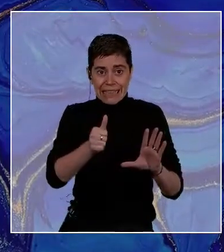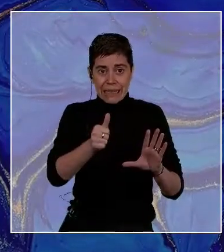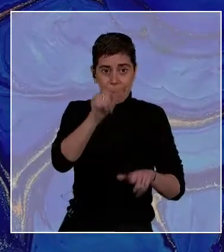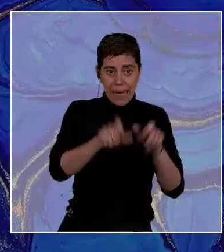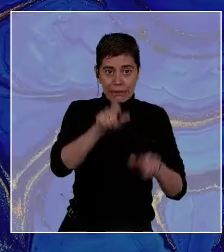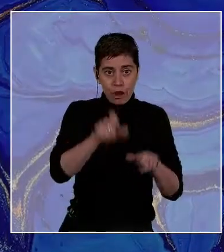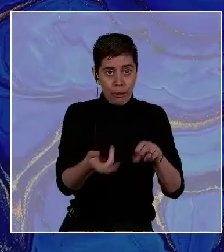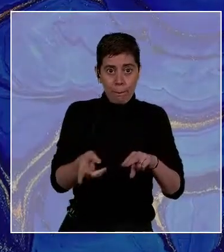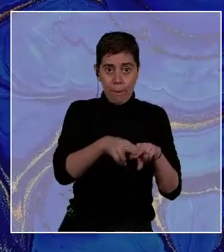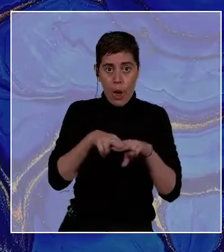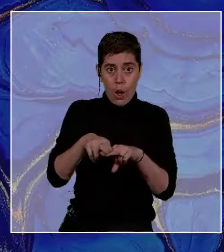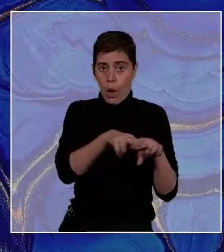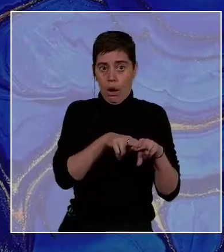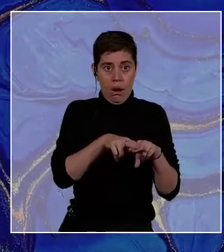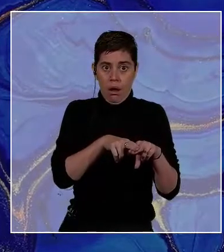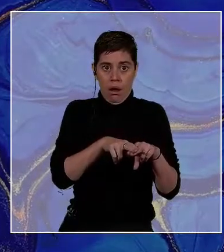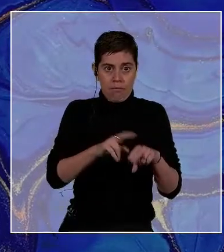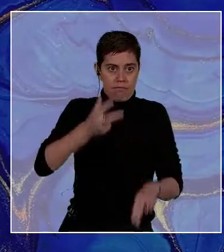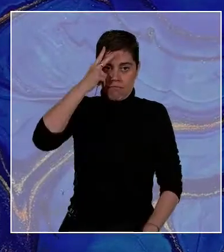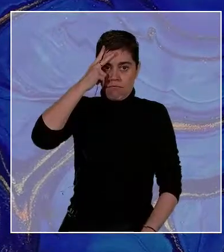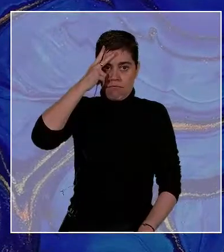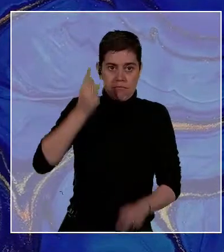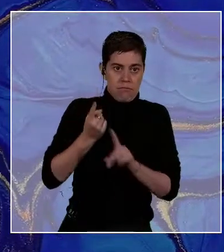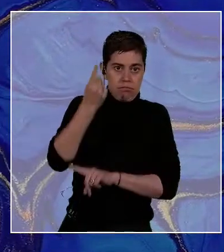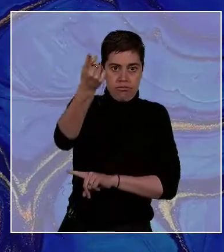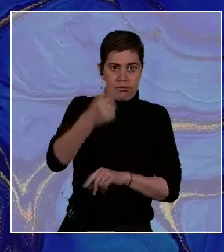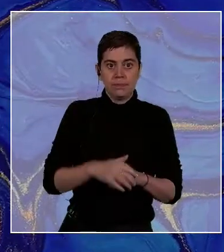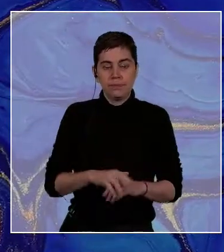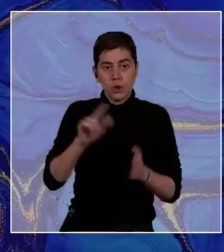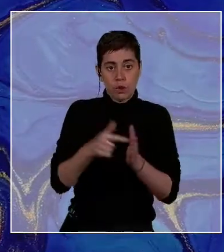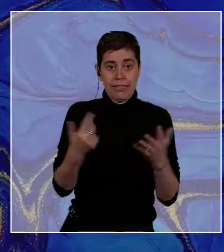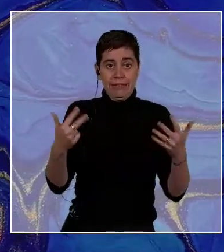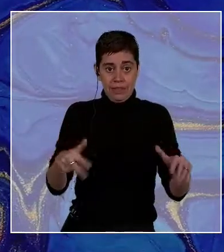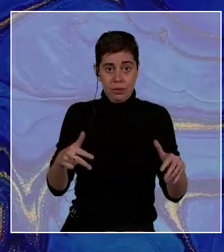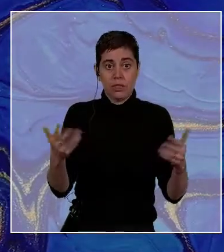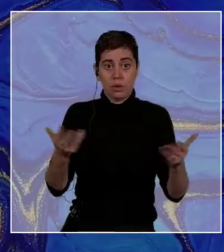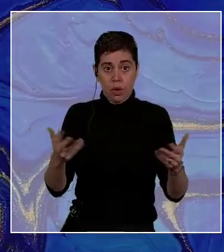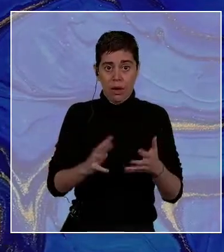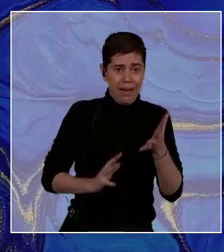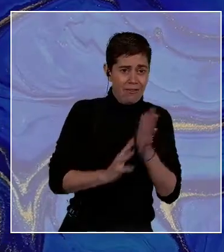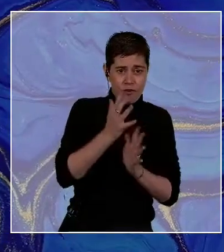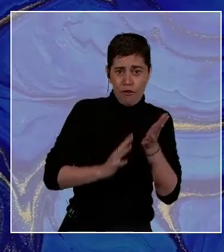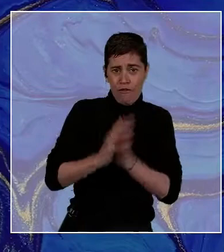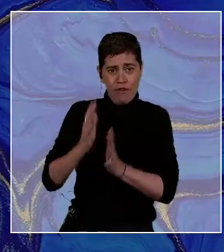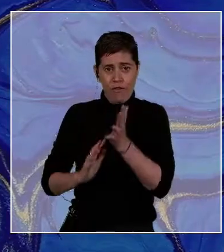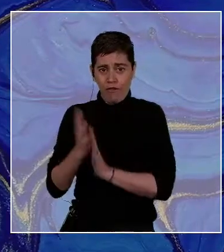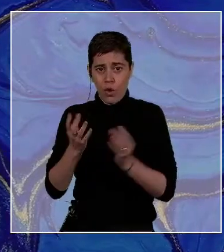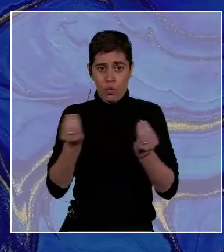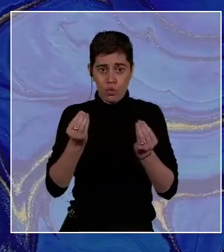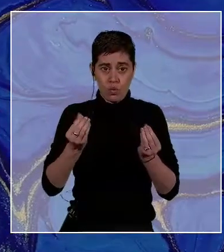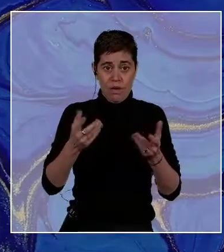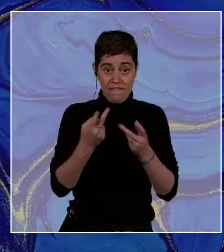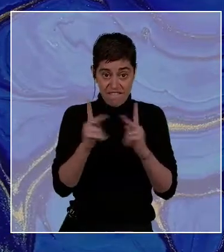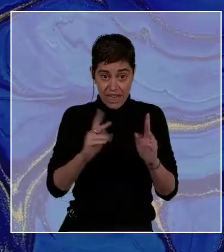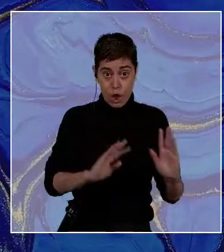Nous ne pourrons jamais nous en remettre. En 2018, il y a eu des incendies dans les collines autour de